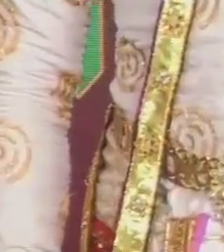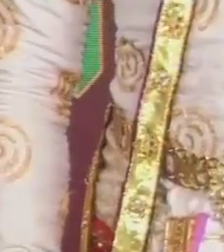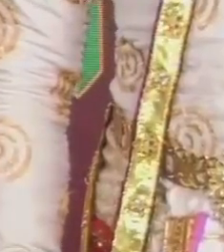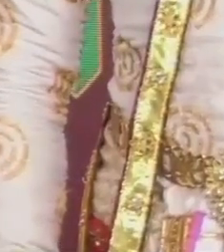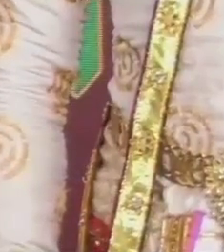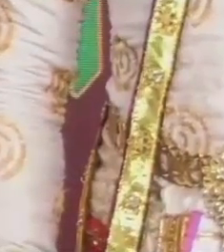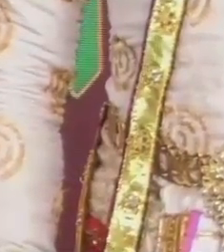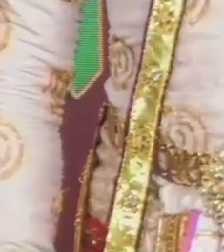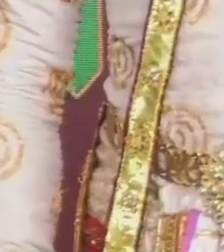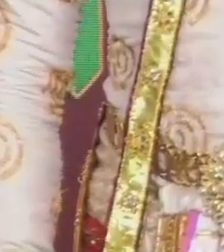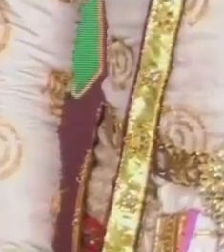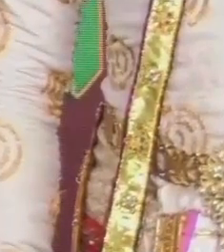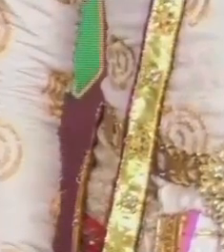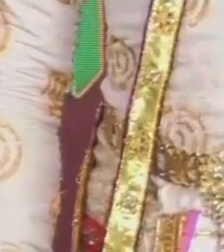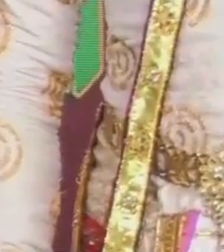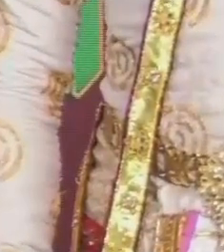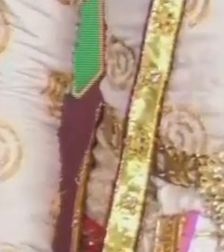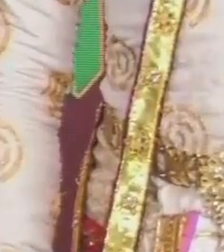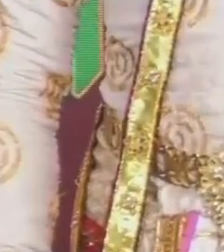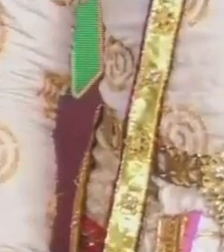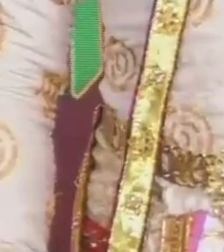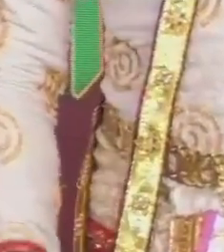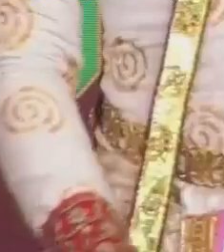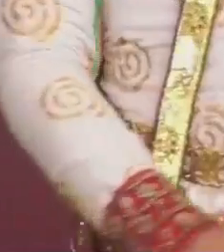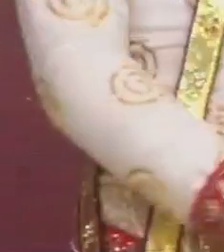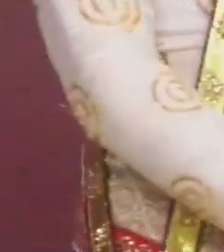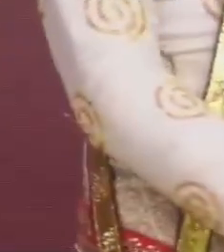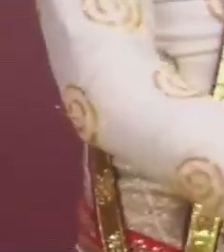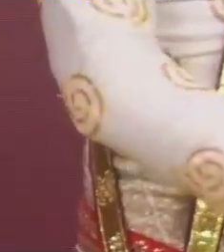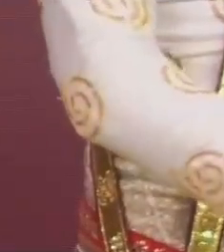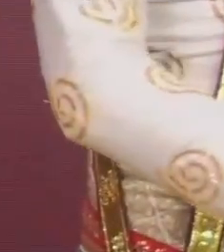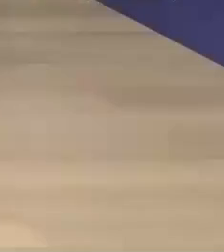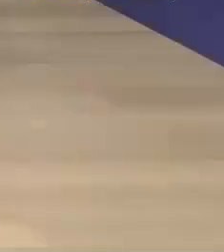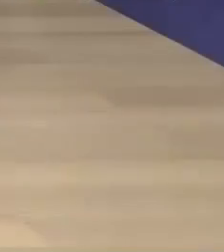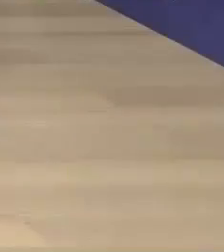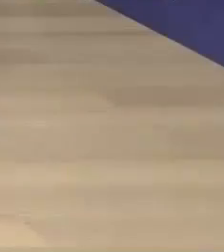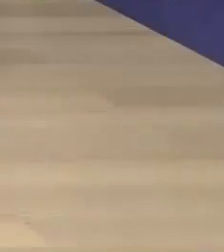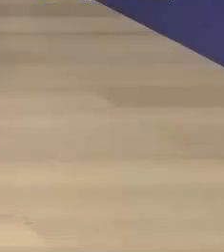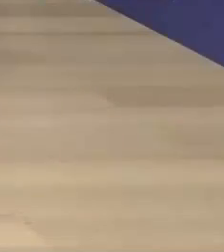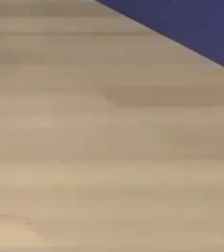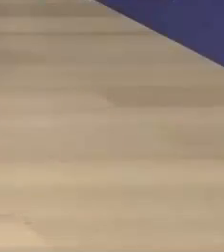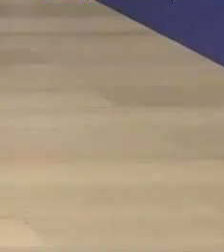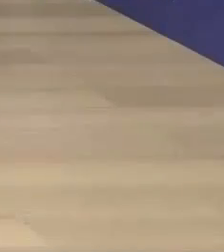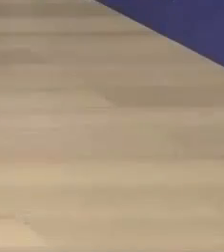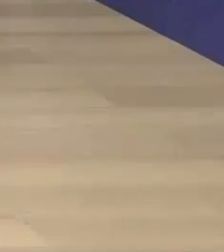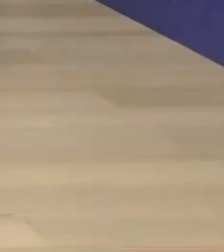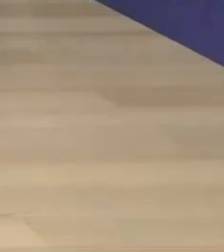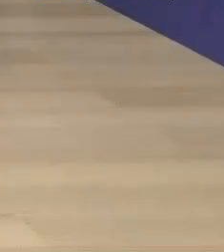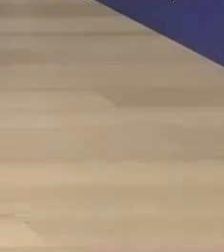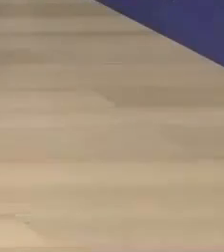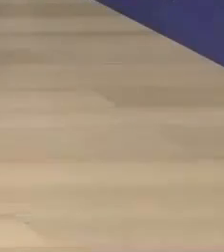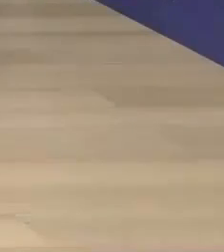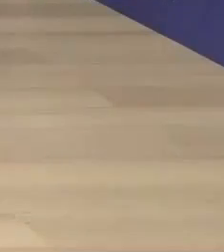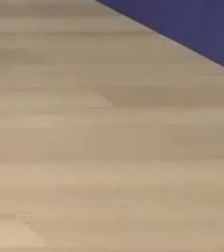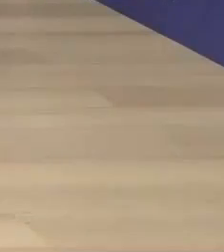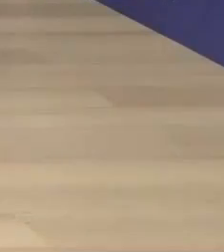ที่หนูใฝ่ฝันมาตั้งแต่เด็กๆค่ะอืมถือว่าเป็นความฝันของเราหนึ่งความฝันด้วยนะครับน้องแล้วครับรู้สึกภูมิ